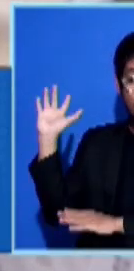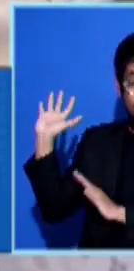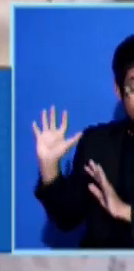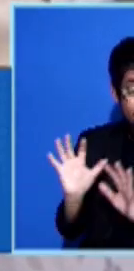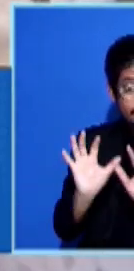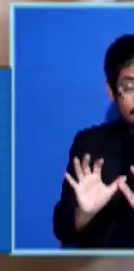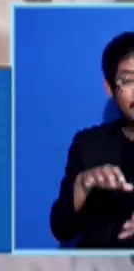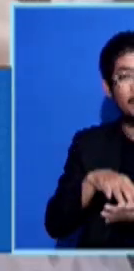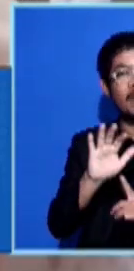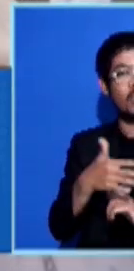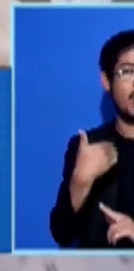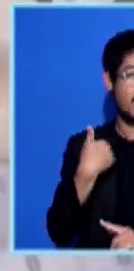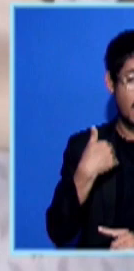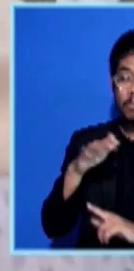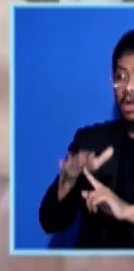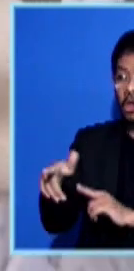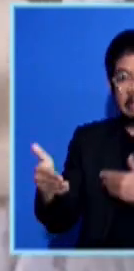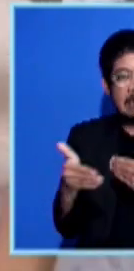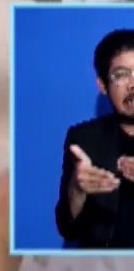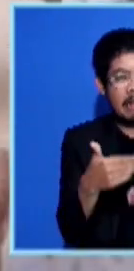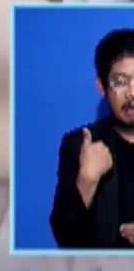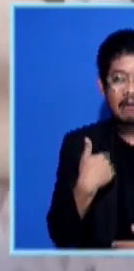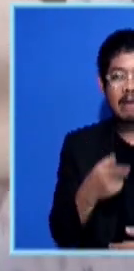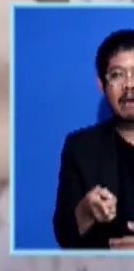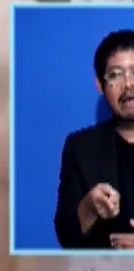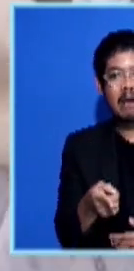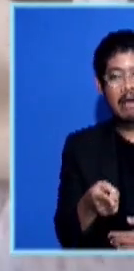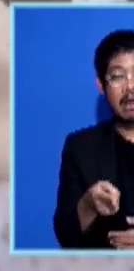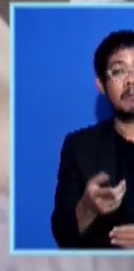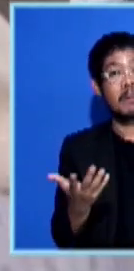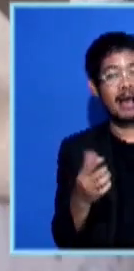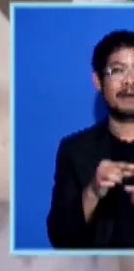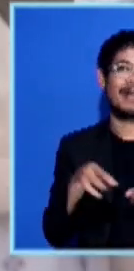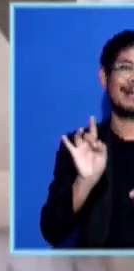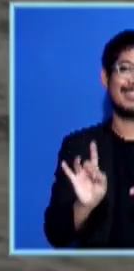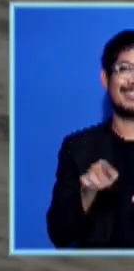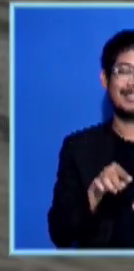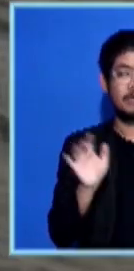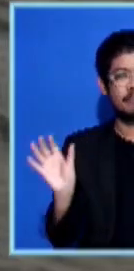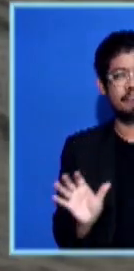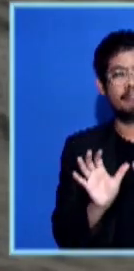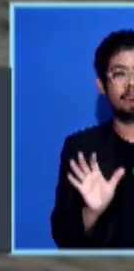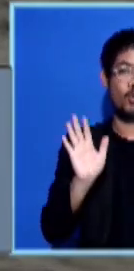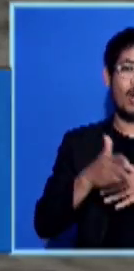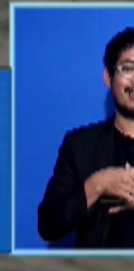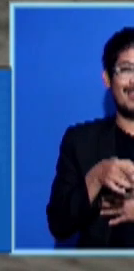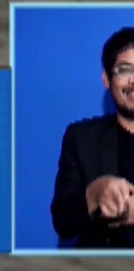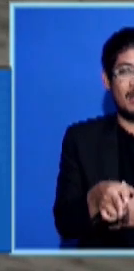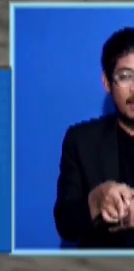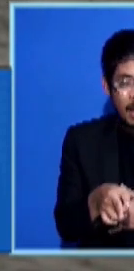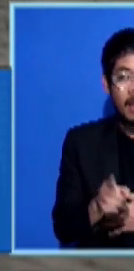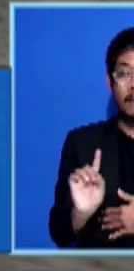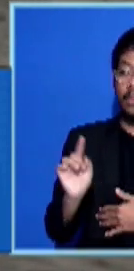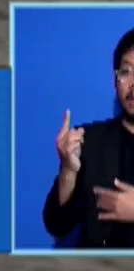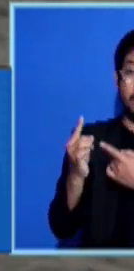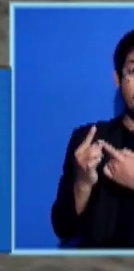dari banyaklah dari luar-luar Parang Tritis yang menyematkan untuk sholat di sini. Sebab yang pertama karena memang lapangan